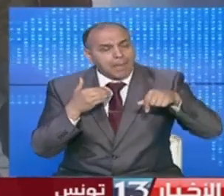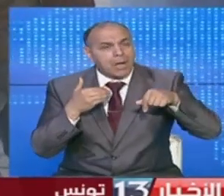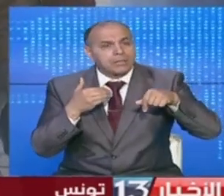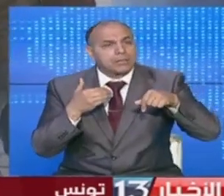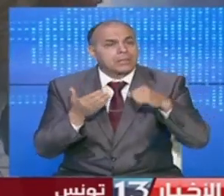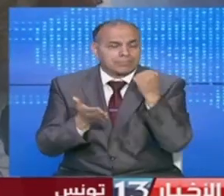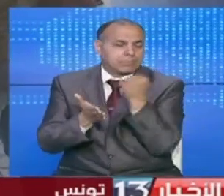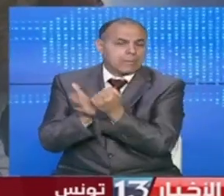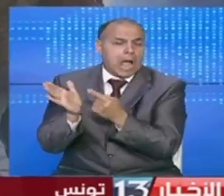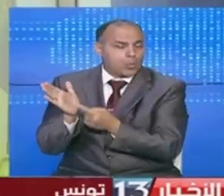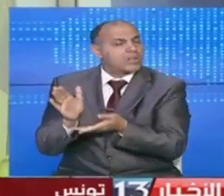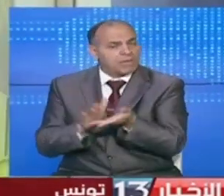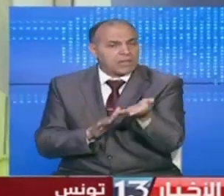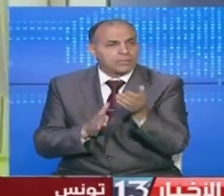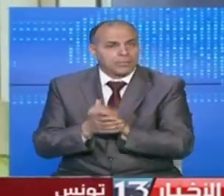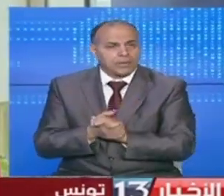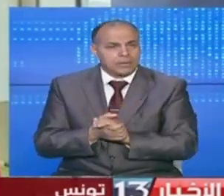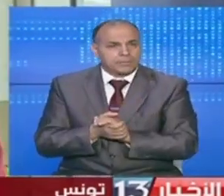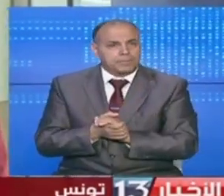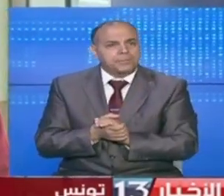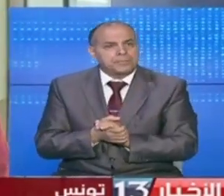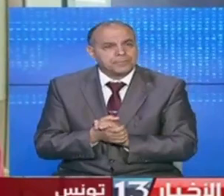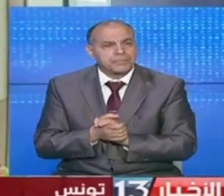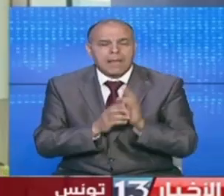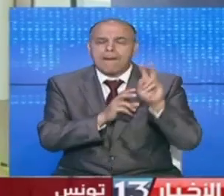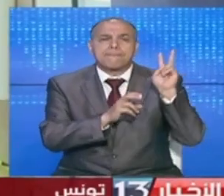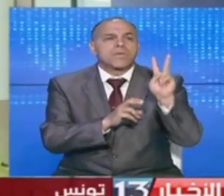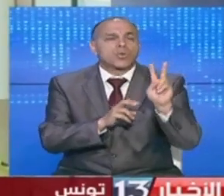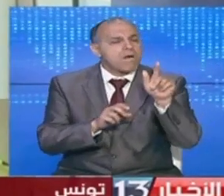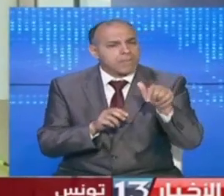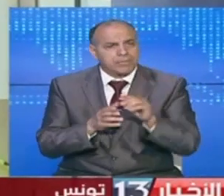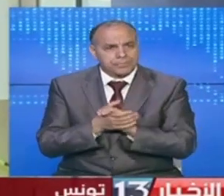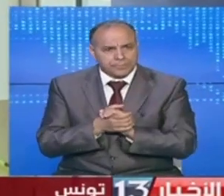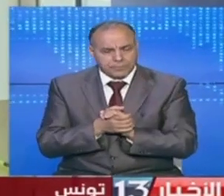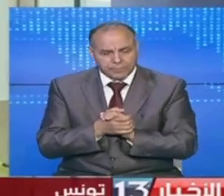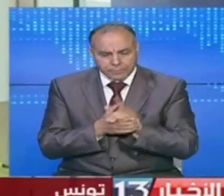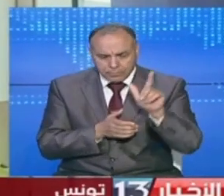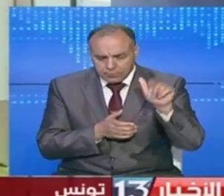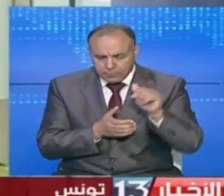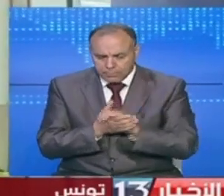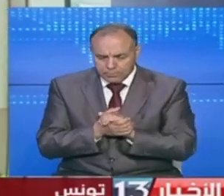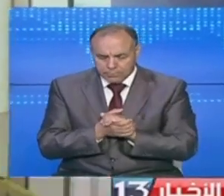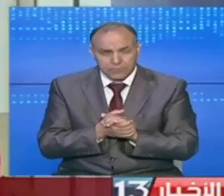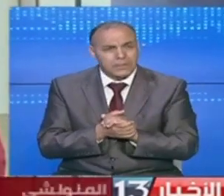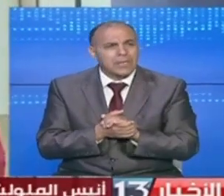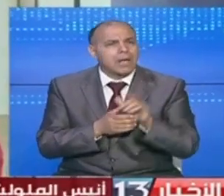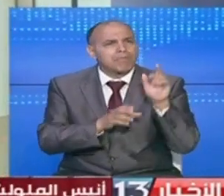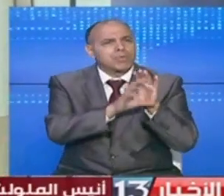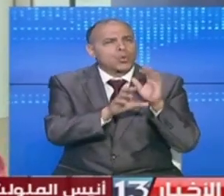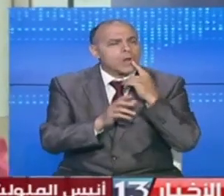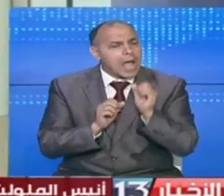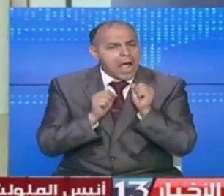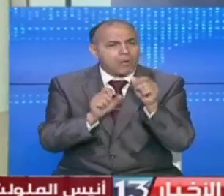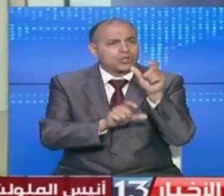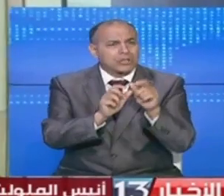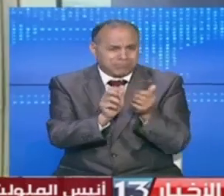والاستظهار بالتراخيص اللازمة. والله بالنسبة للمتروات احنا وفرنا لماكسيموم متروات باش تحاول